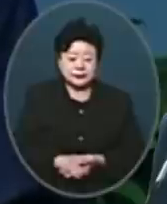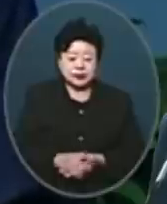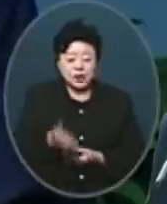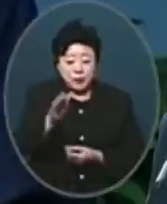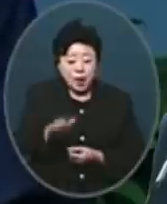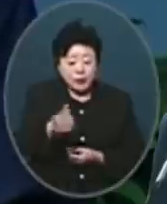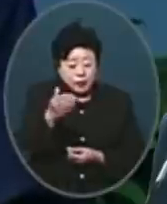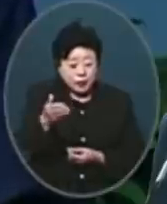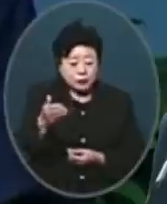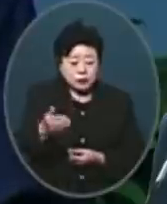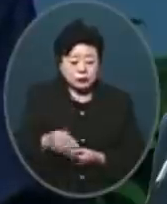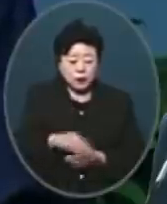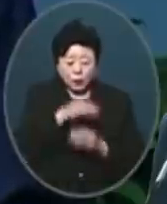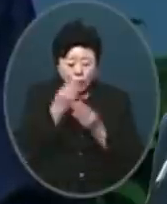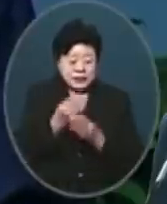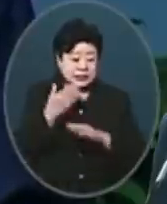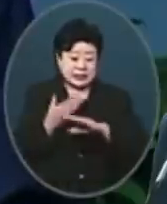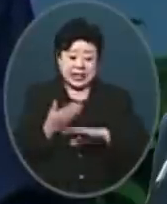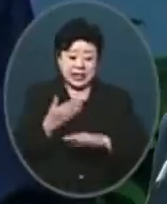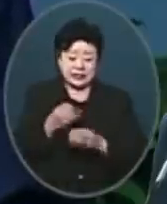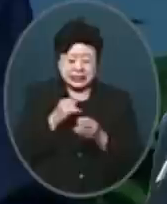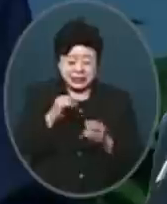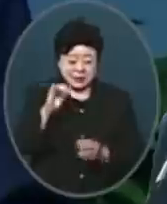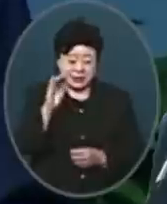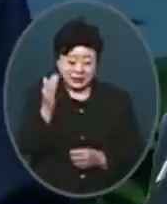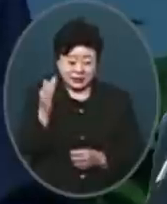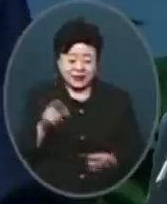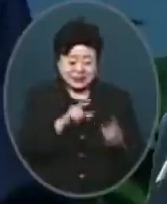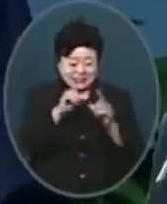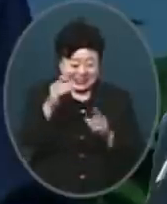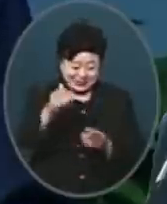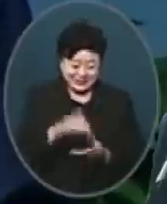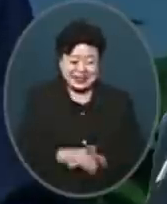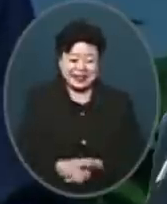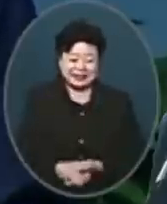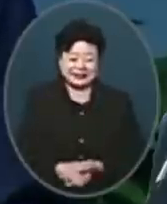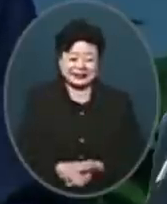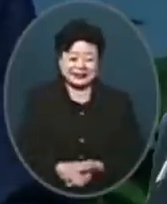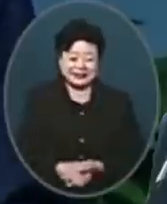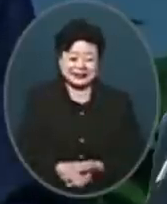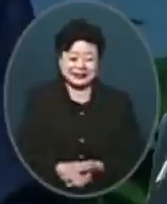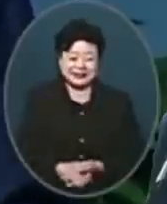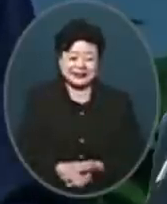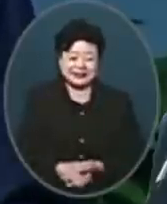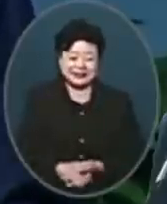그러면 여러분은 완전히 달라지고 새 사람이 되어서 살게 되는 것입니다.